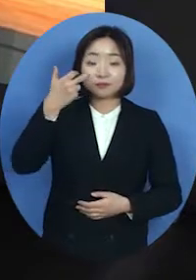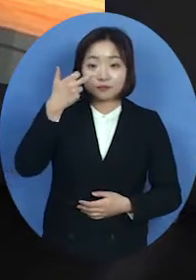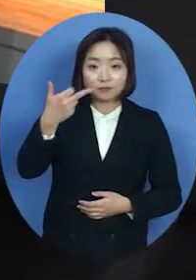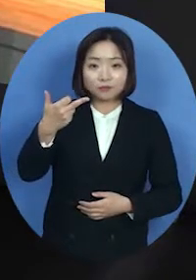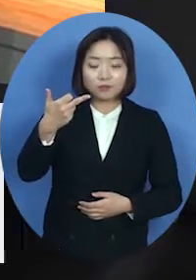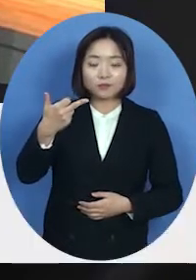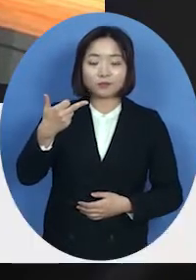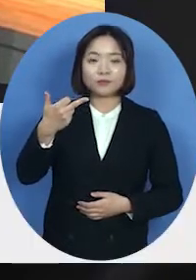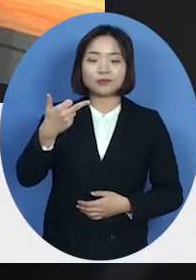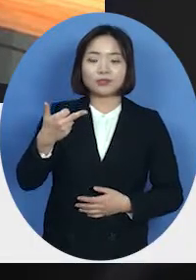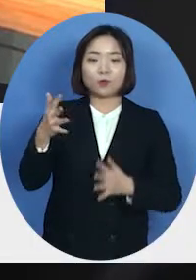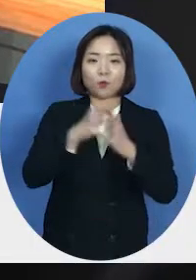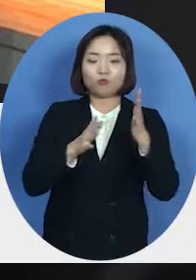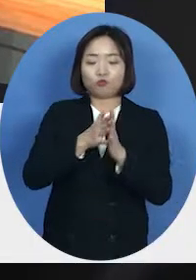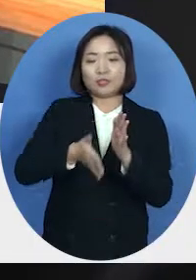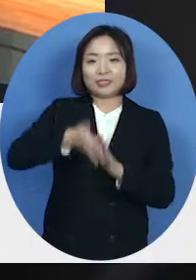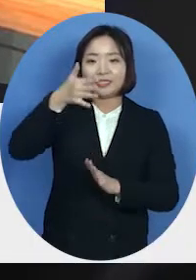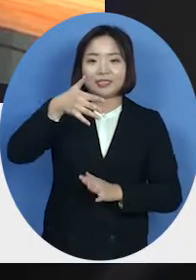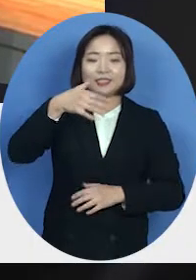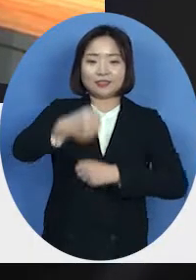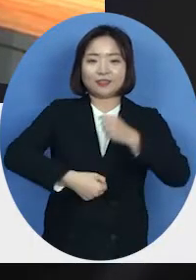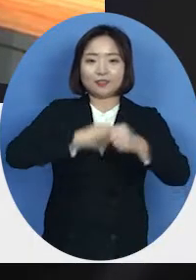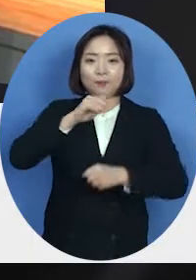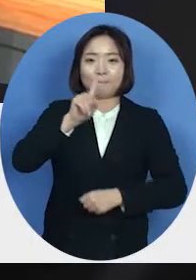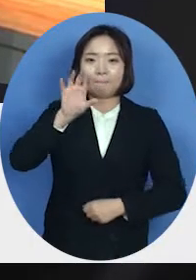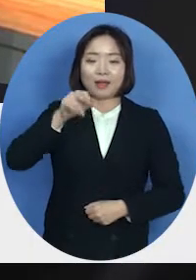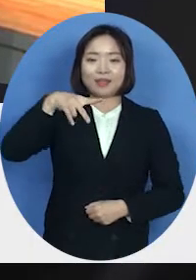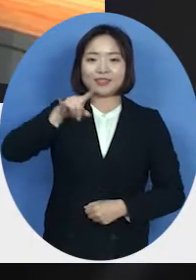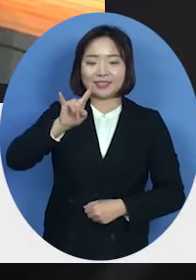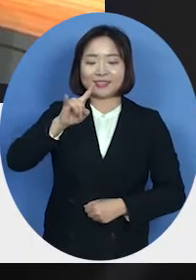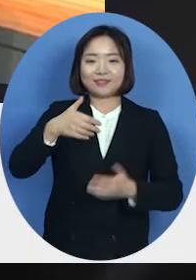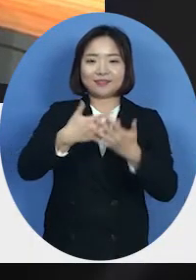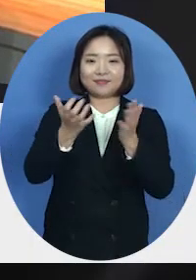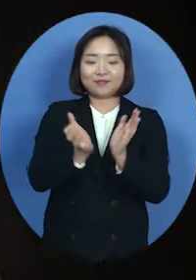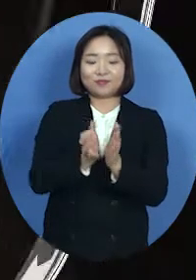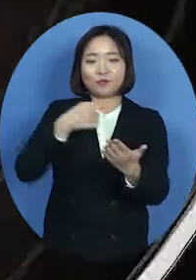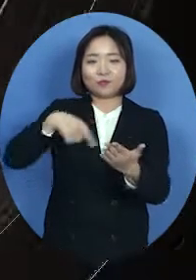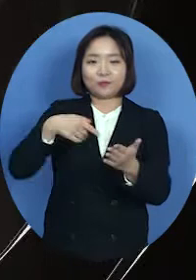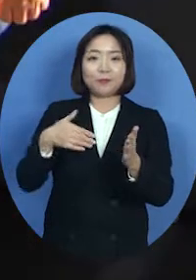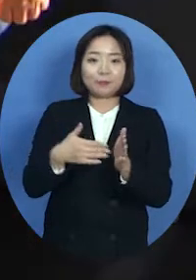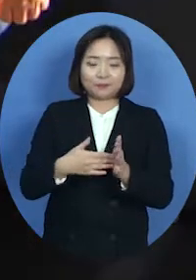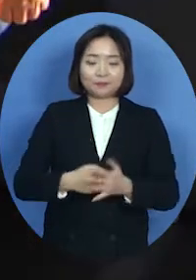공주시가 2017년 공주시 자율 밤 계단 전개 교육을 실시했습니다